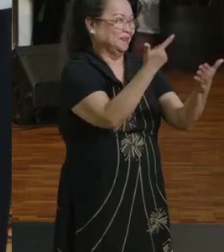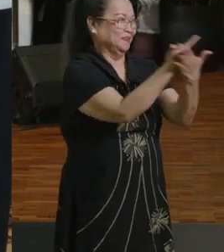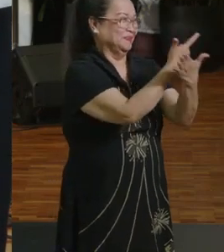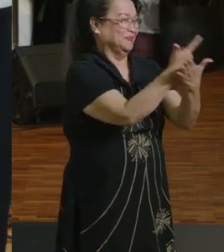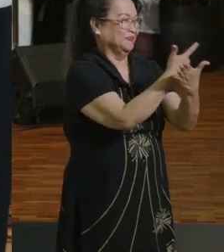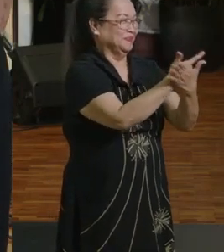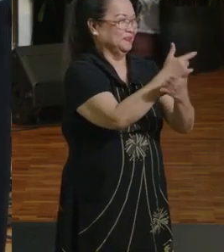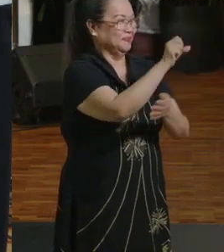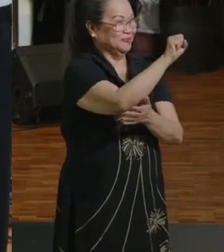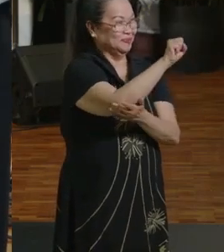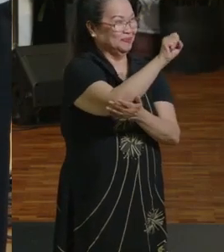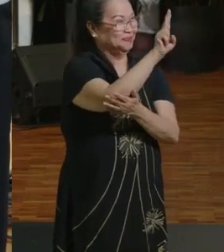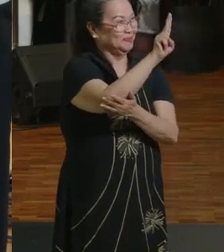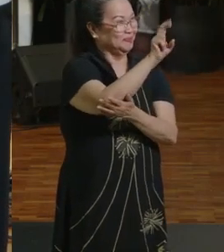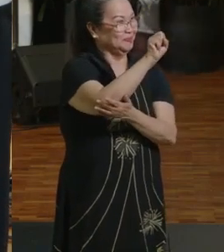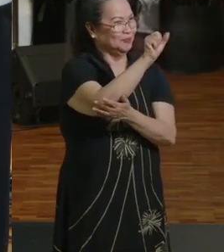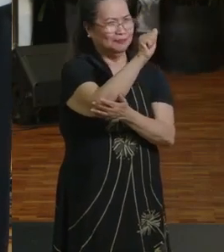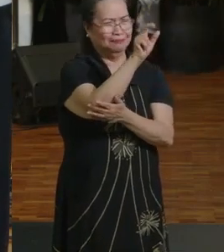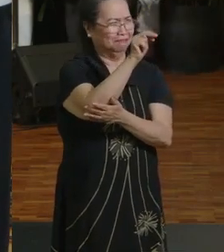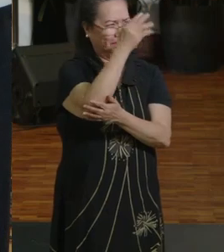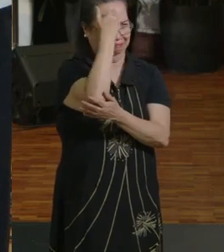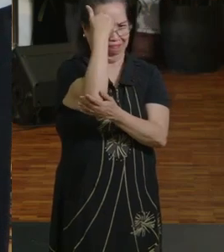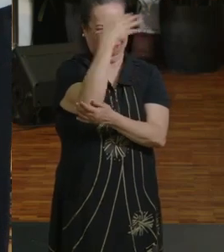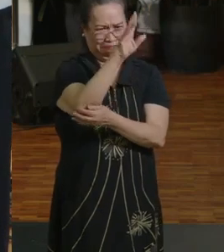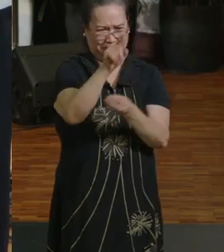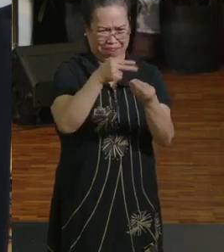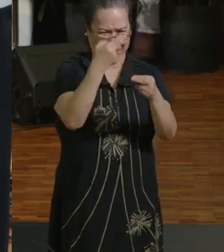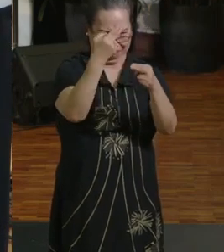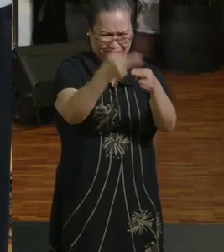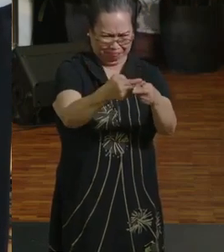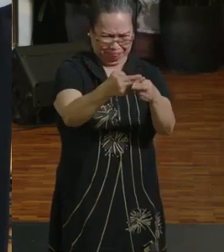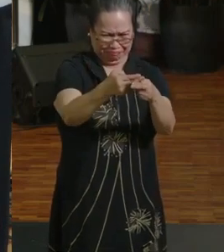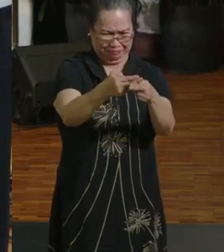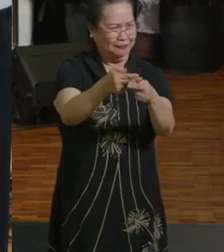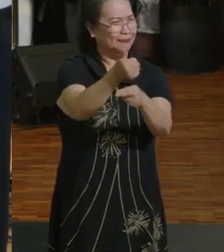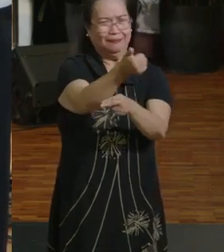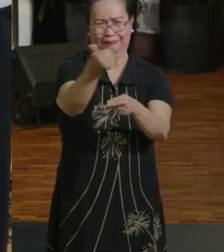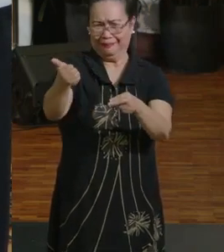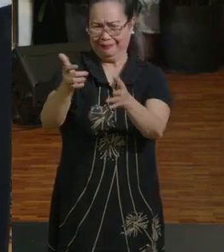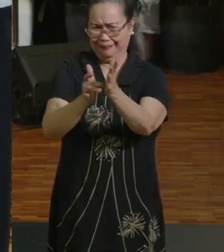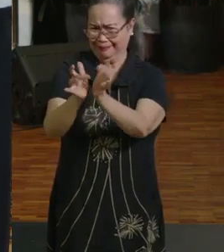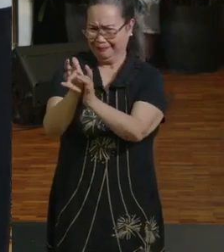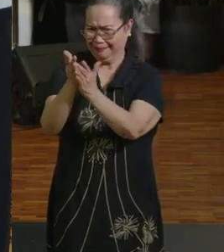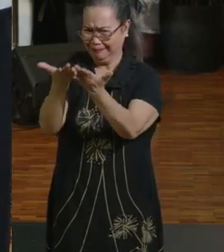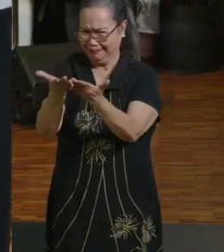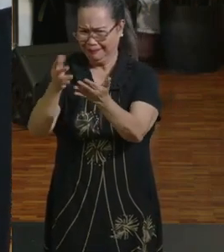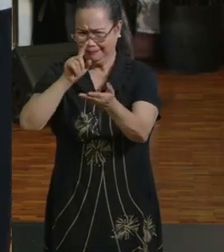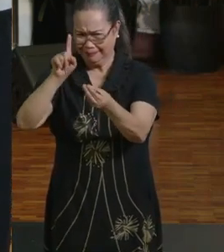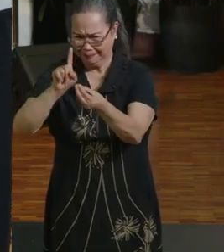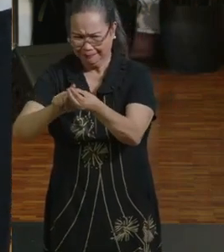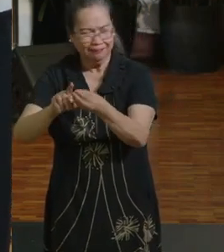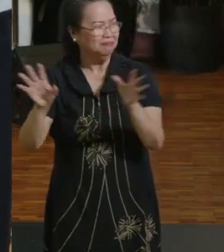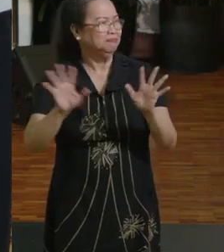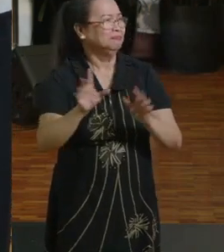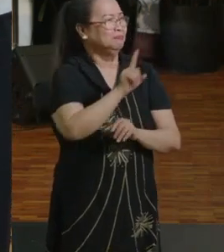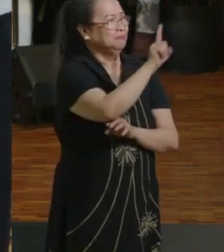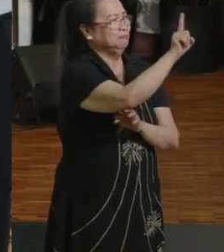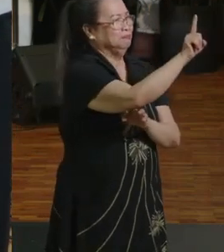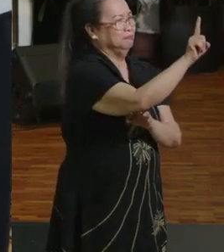Si Susana ay hindi kilala, is not mentioned anywhere else, kundi dito.